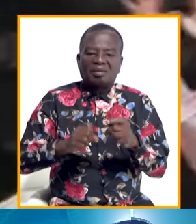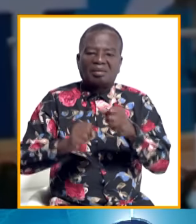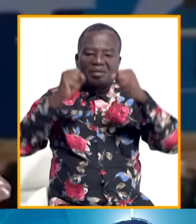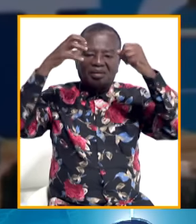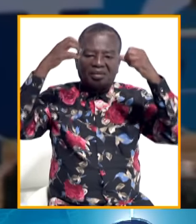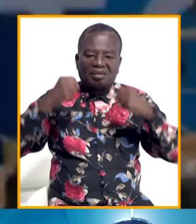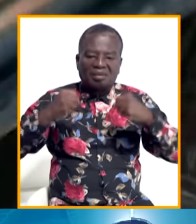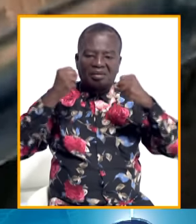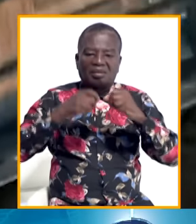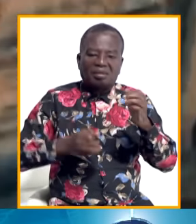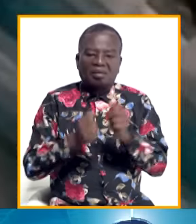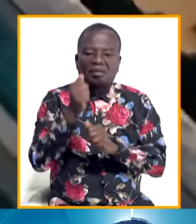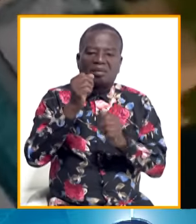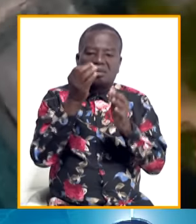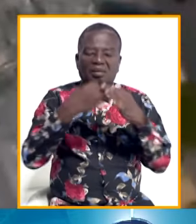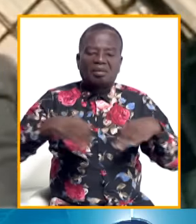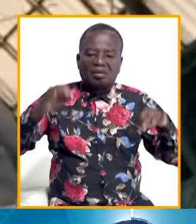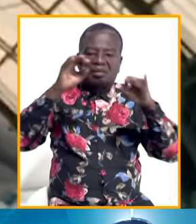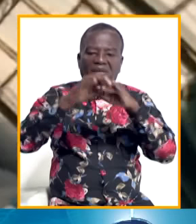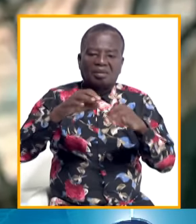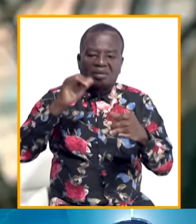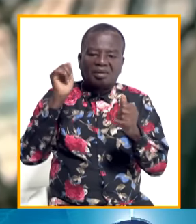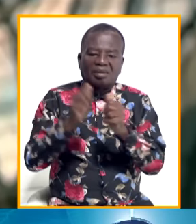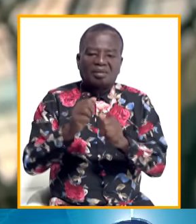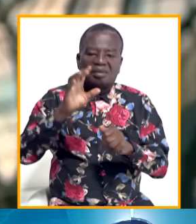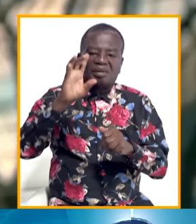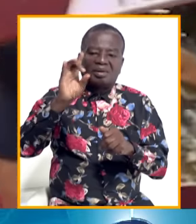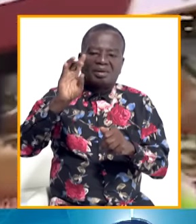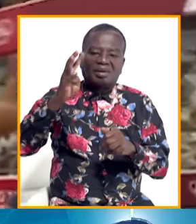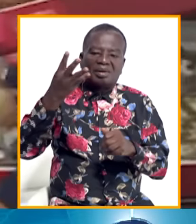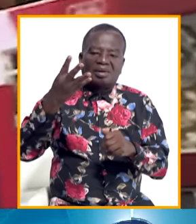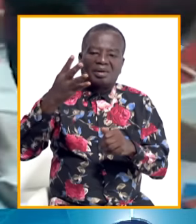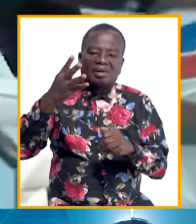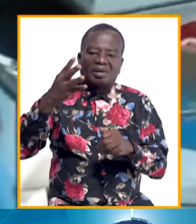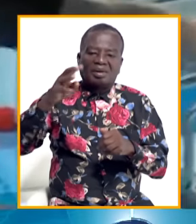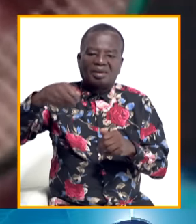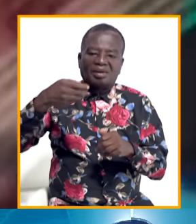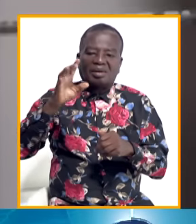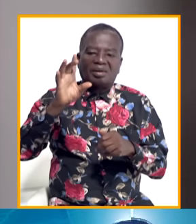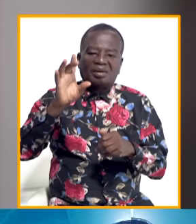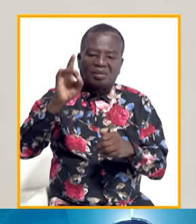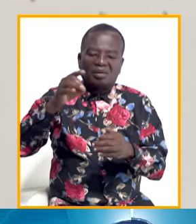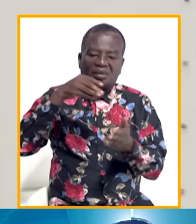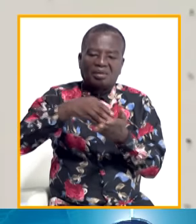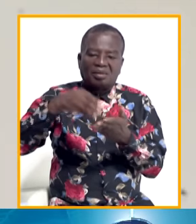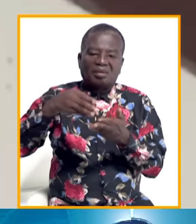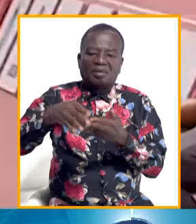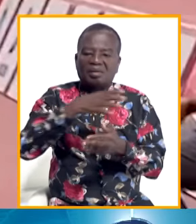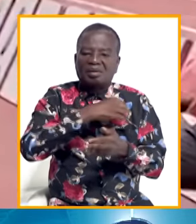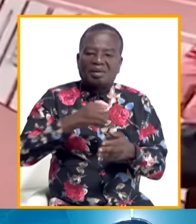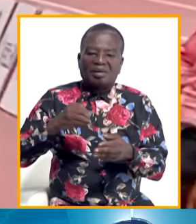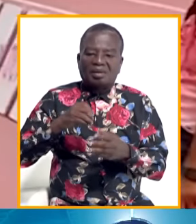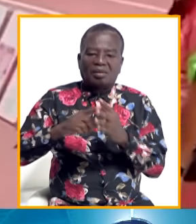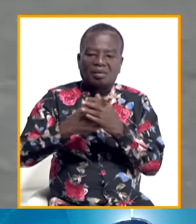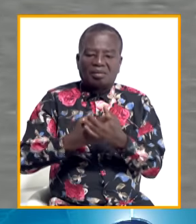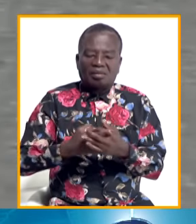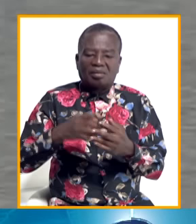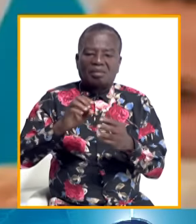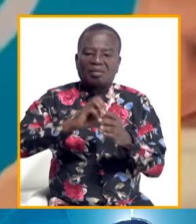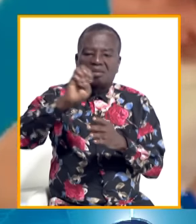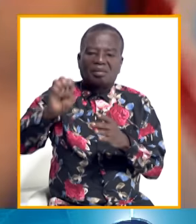de la planète, avec ses 4,8 milliards de téléspectateurs en 2021, donc a été lancé le mercredi 17